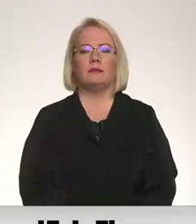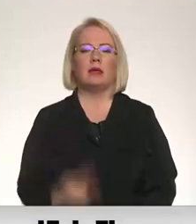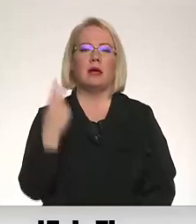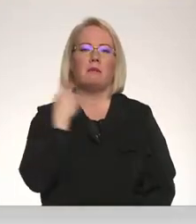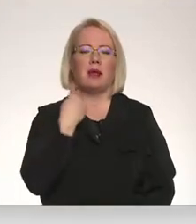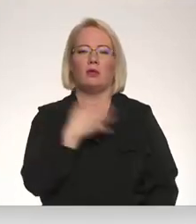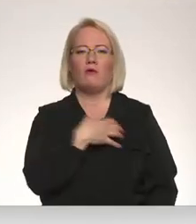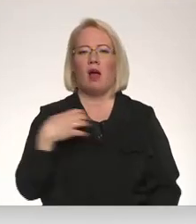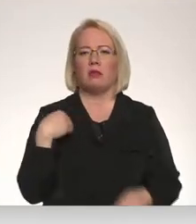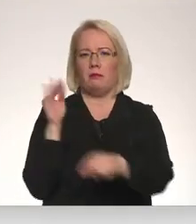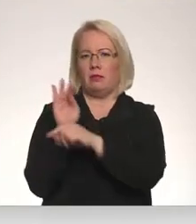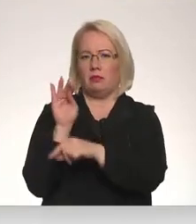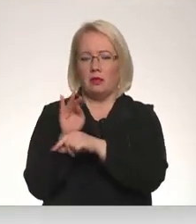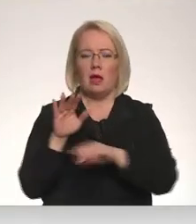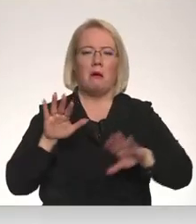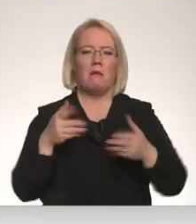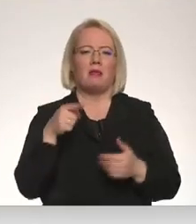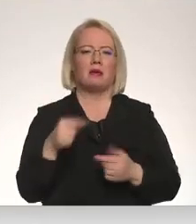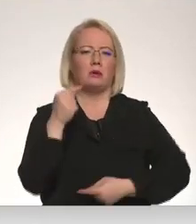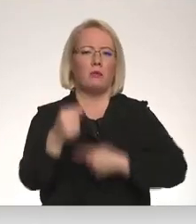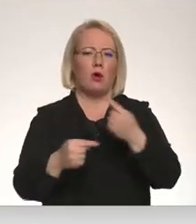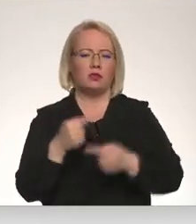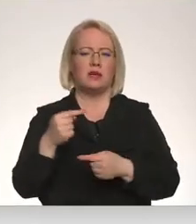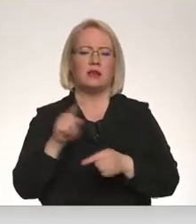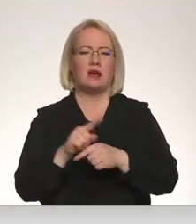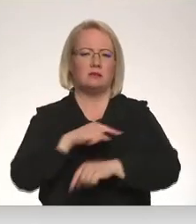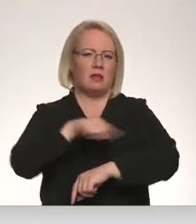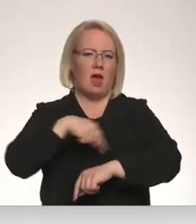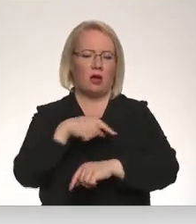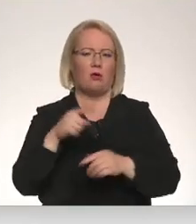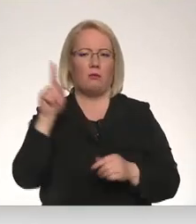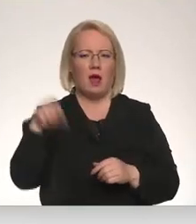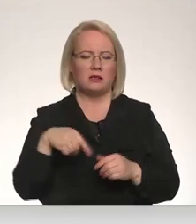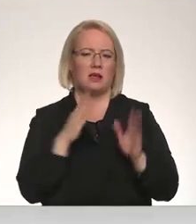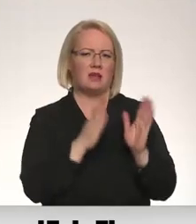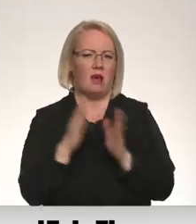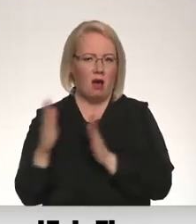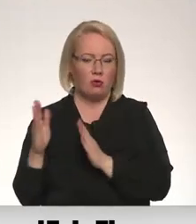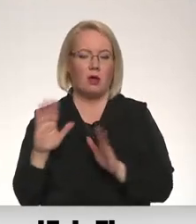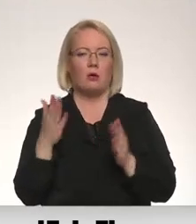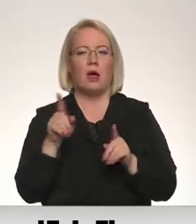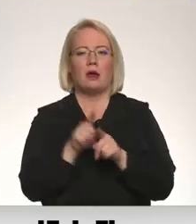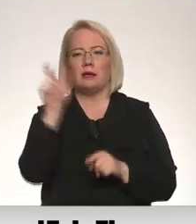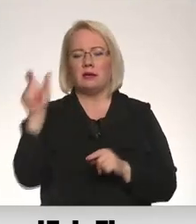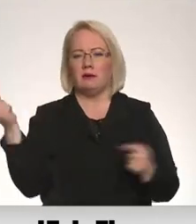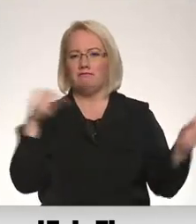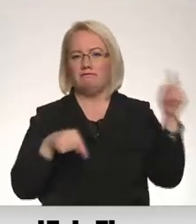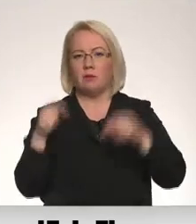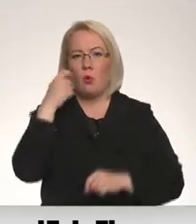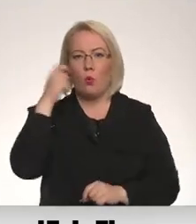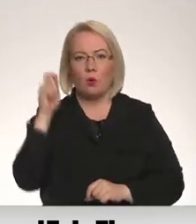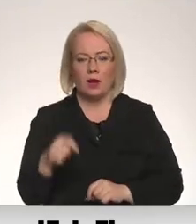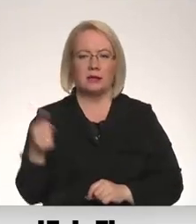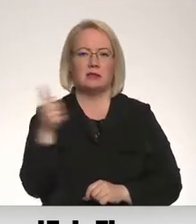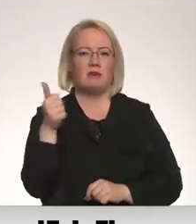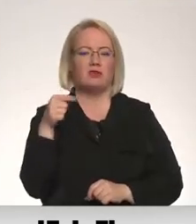Britu valdība tiek kritizēta, taču tas ir process, kas prasa laiku, lai tiktu sakārtots, un arvien vairāk cilvēki ierodas no Ukrainas, īpaši tiem, kuriem